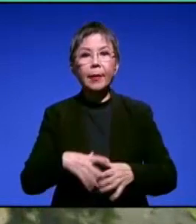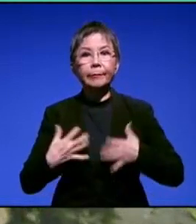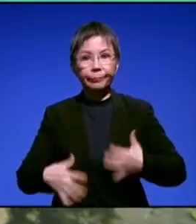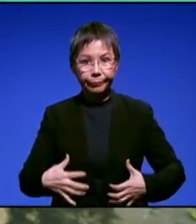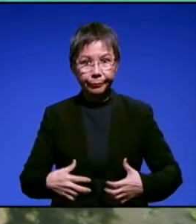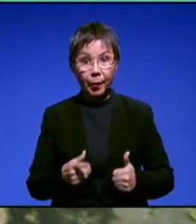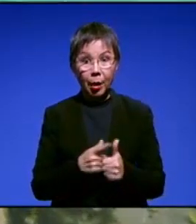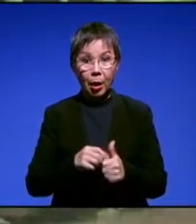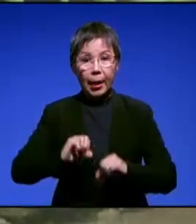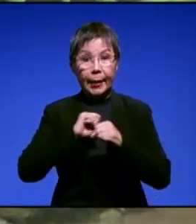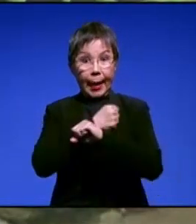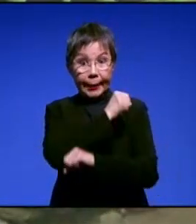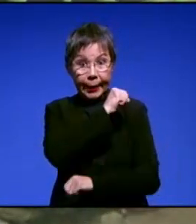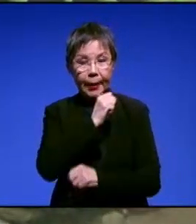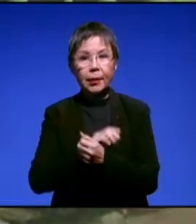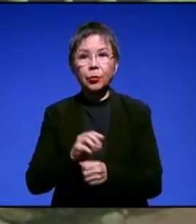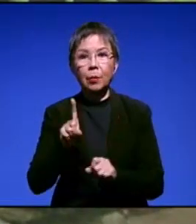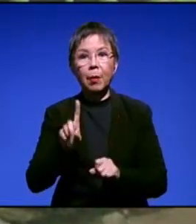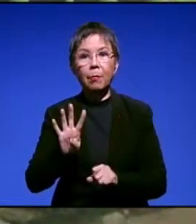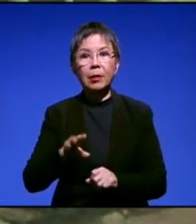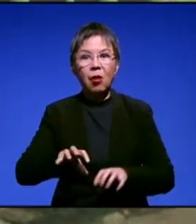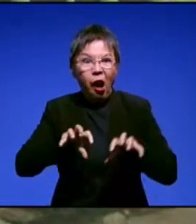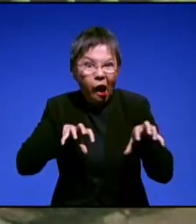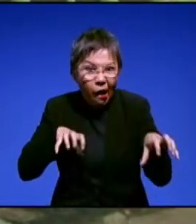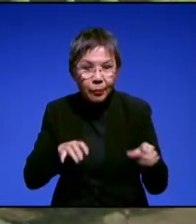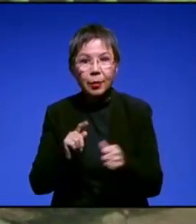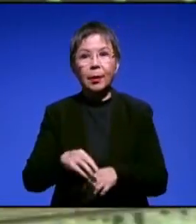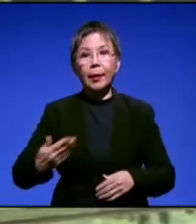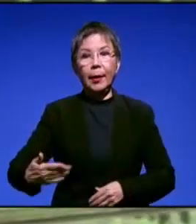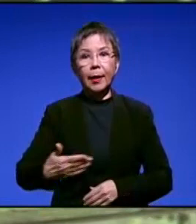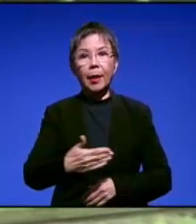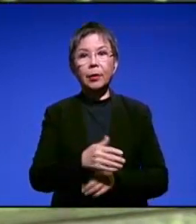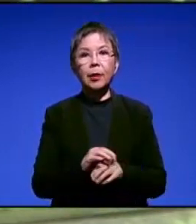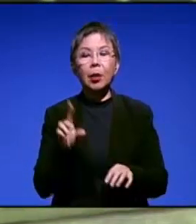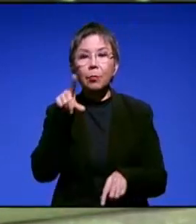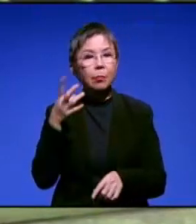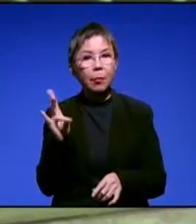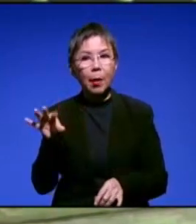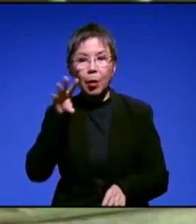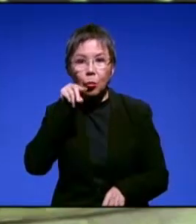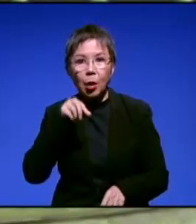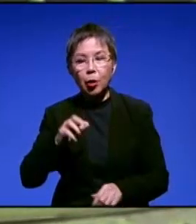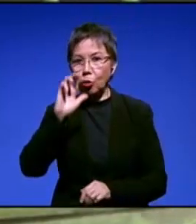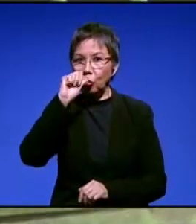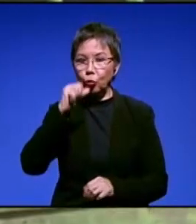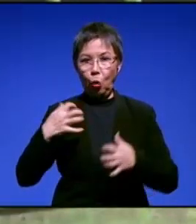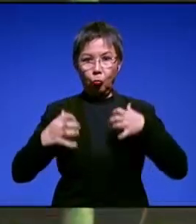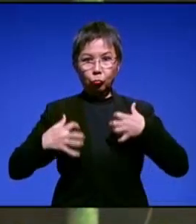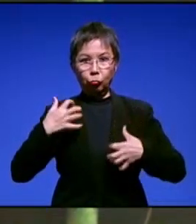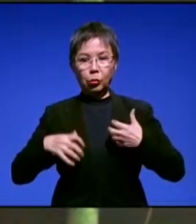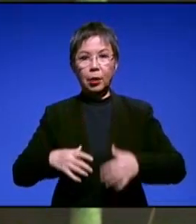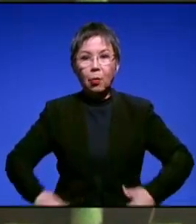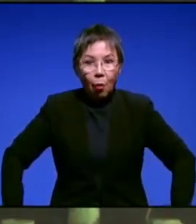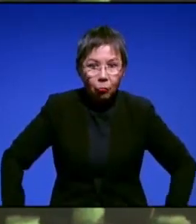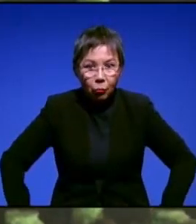terutama daging untuk makanan 14 ekor harimau ikan untuk aneka unggas susu untuk beruang dan orangtua